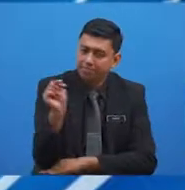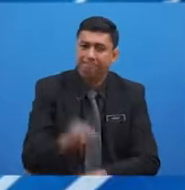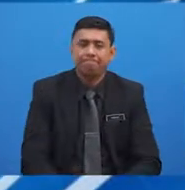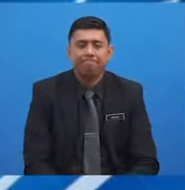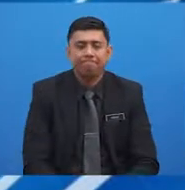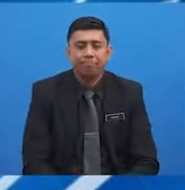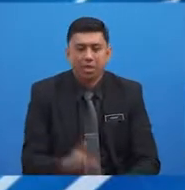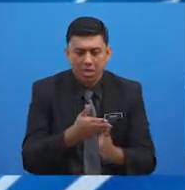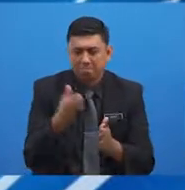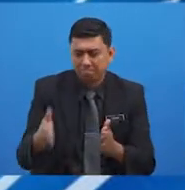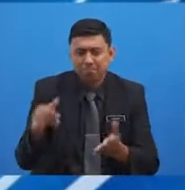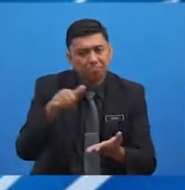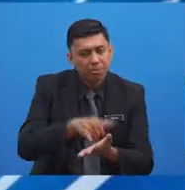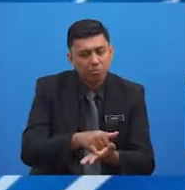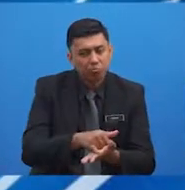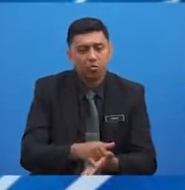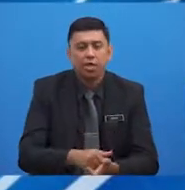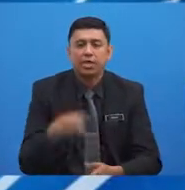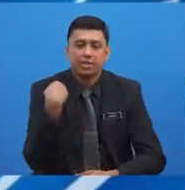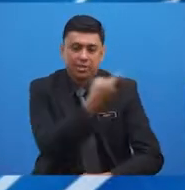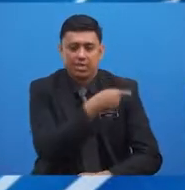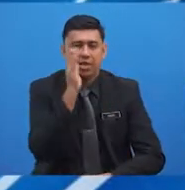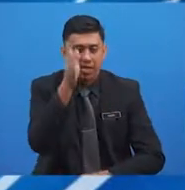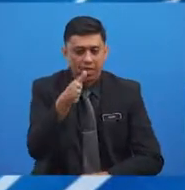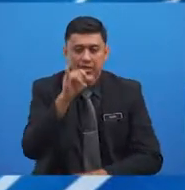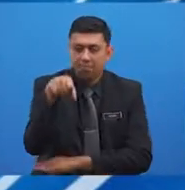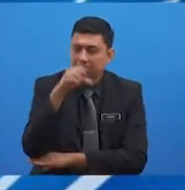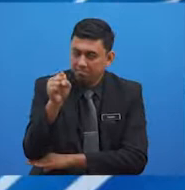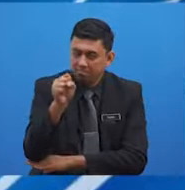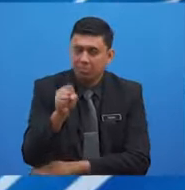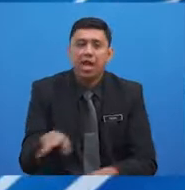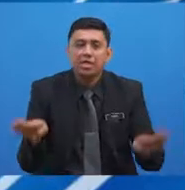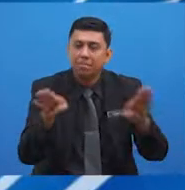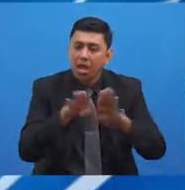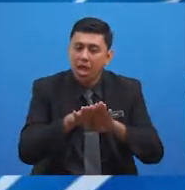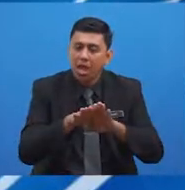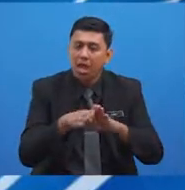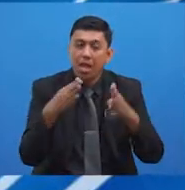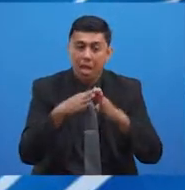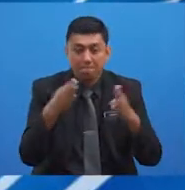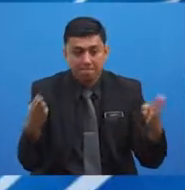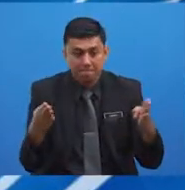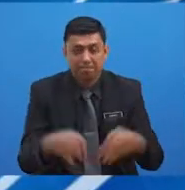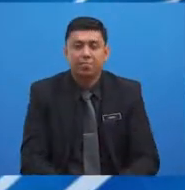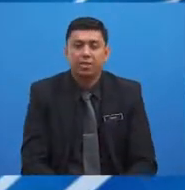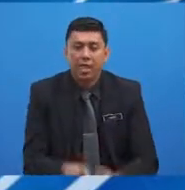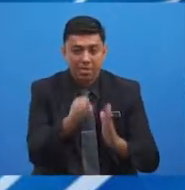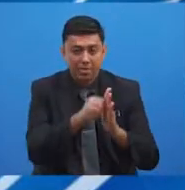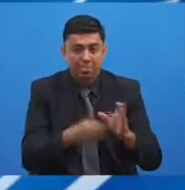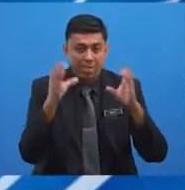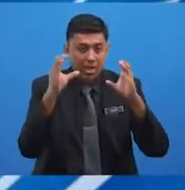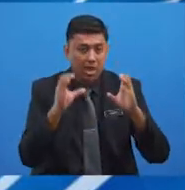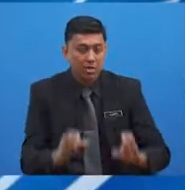Di samping itu, kita akan menggunakan JavaScript sebagai bahasa penskripan